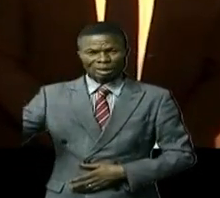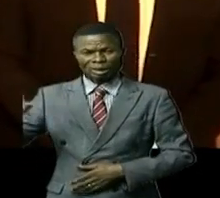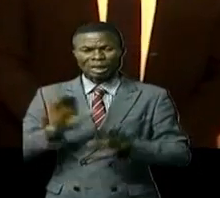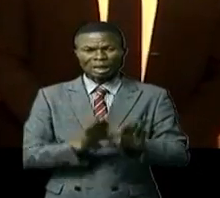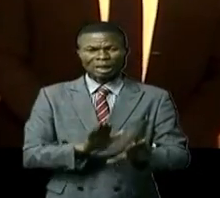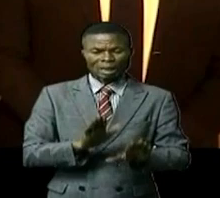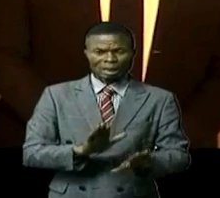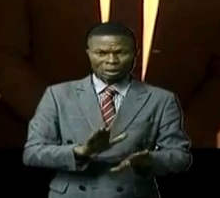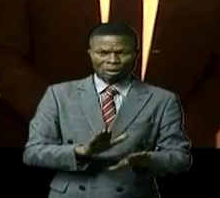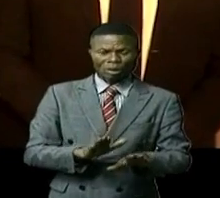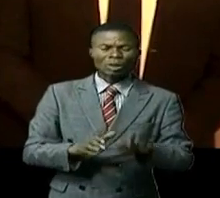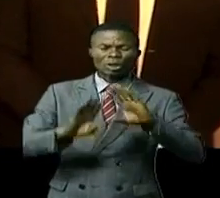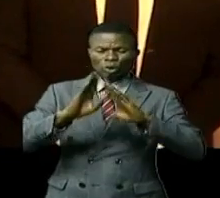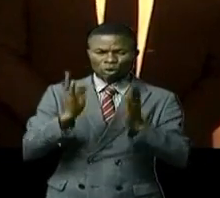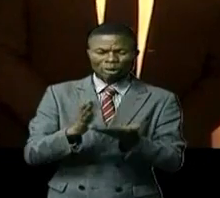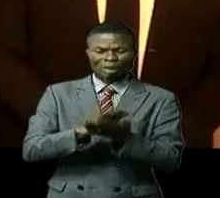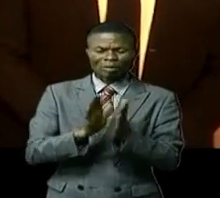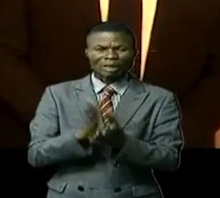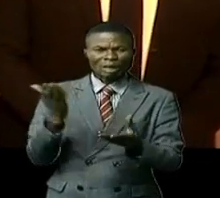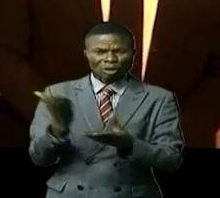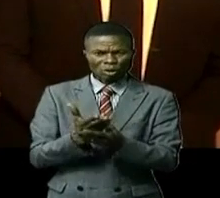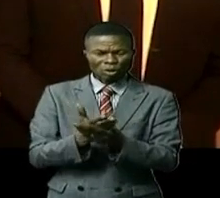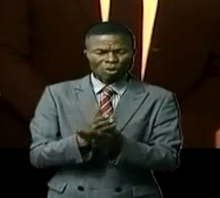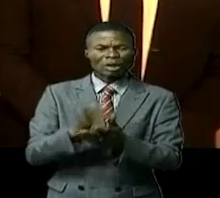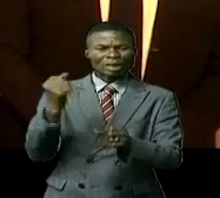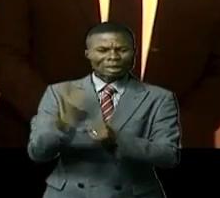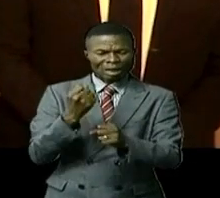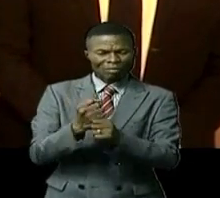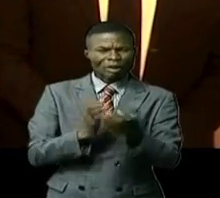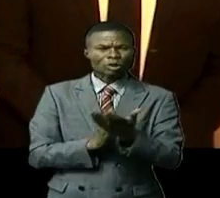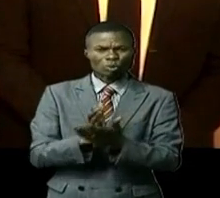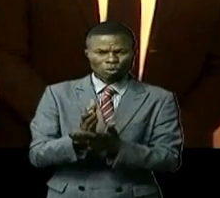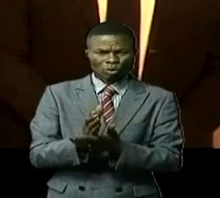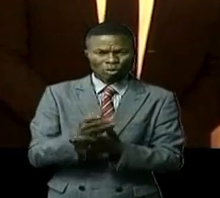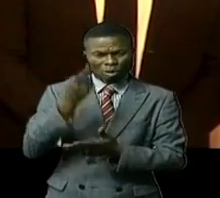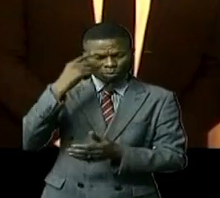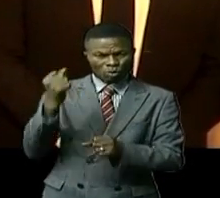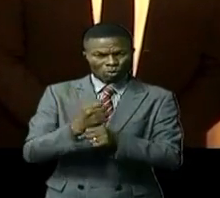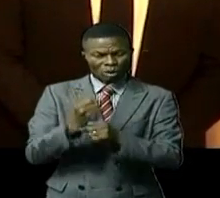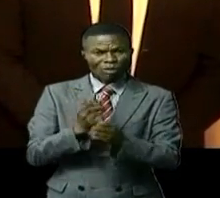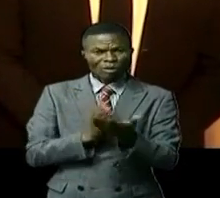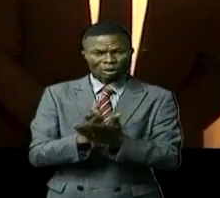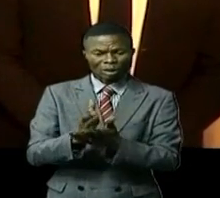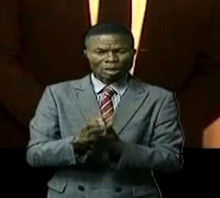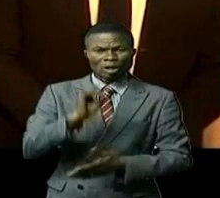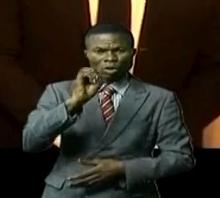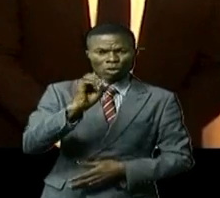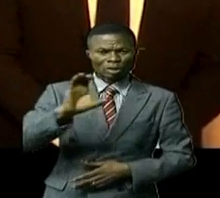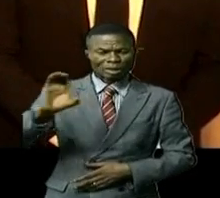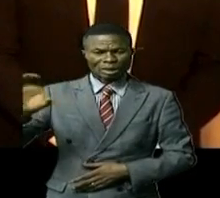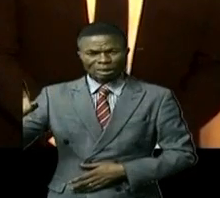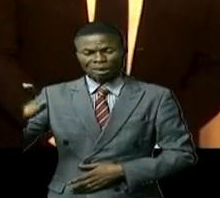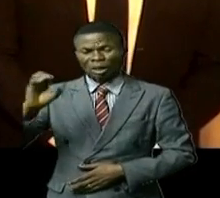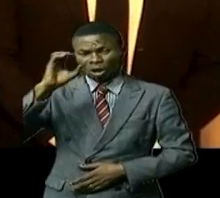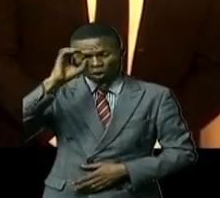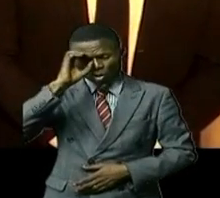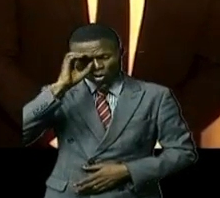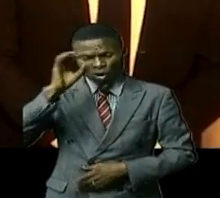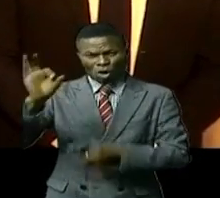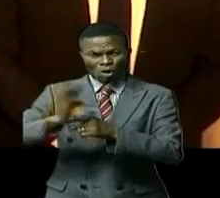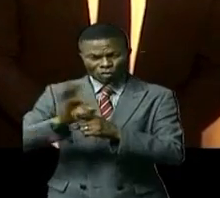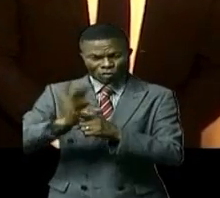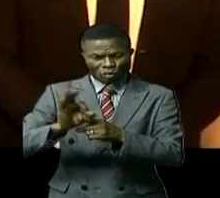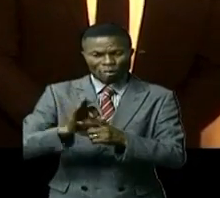tierce partie de la conformité, doit jouer son rôle. Et pour jouer son rôle, l'OCC devait former son